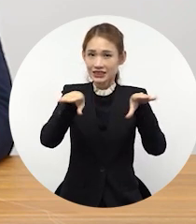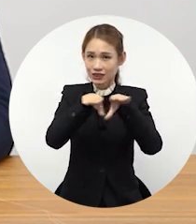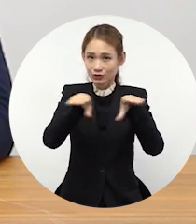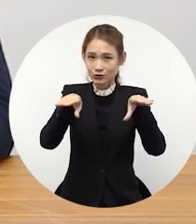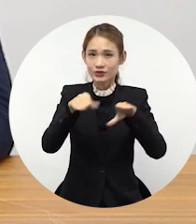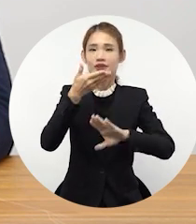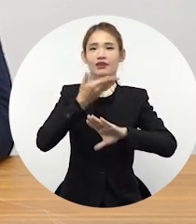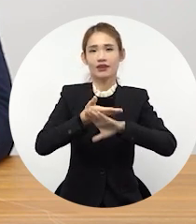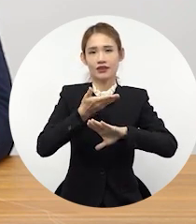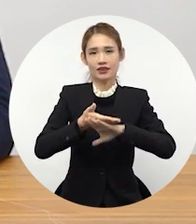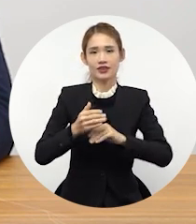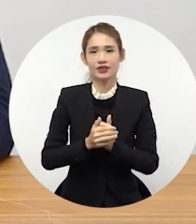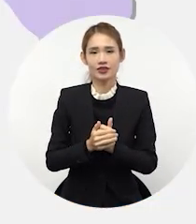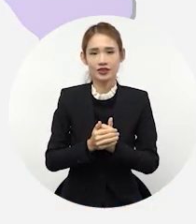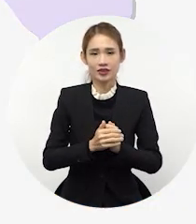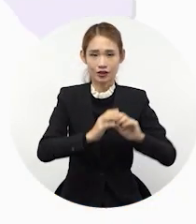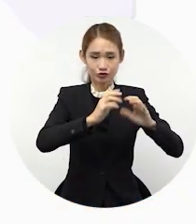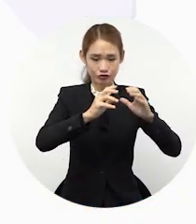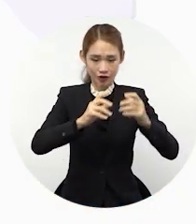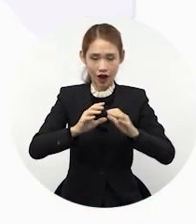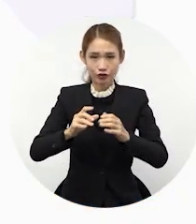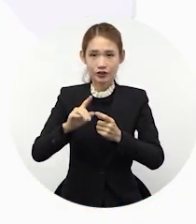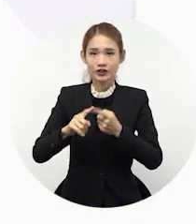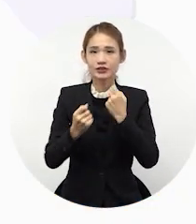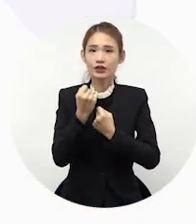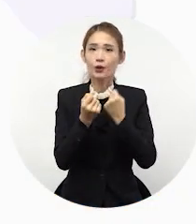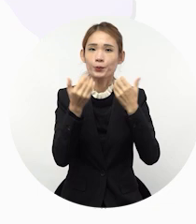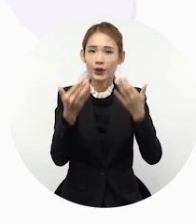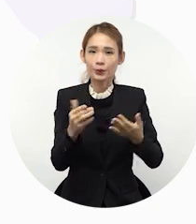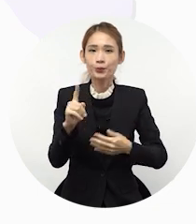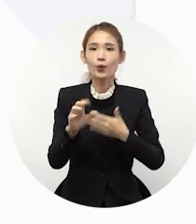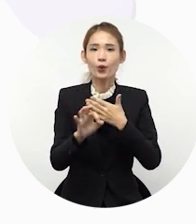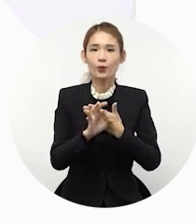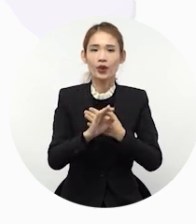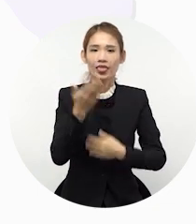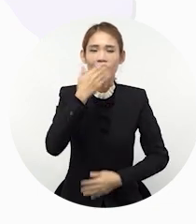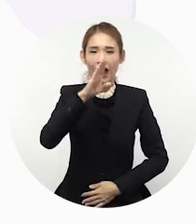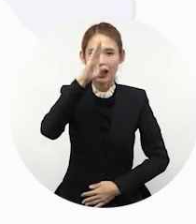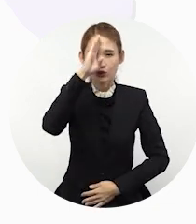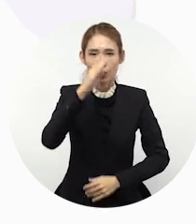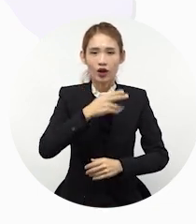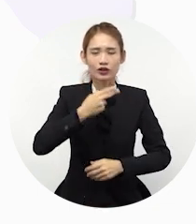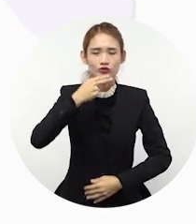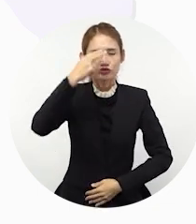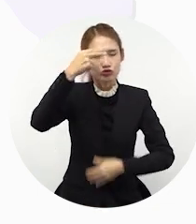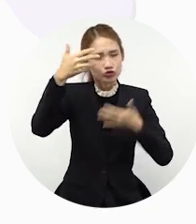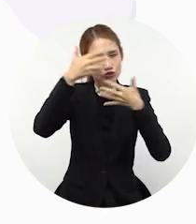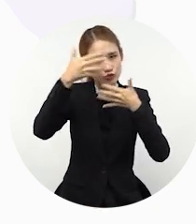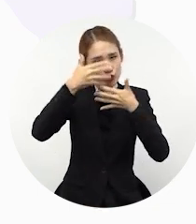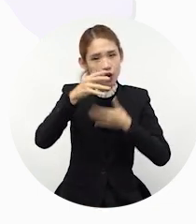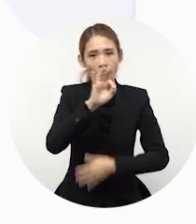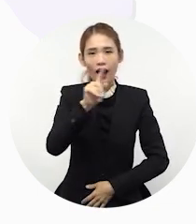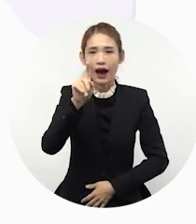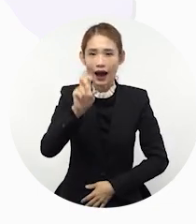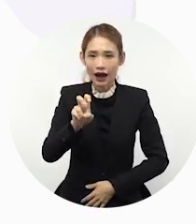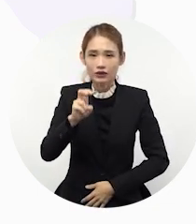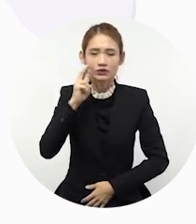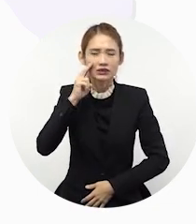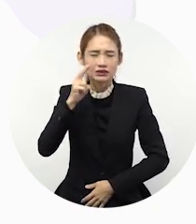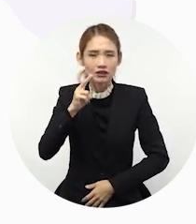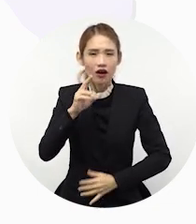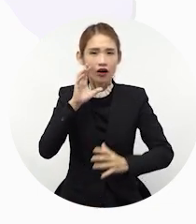만드는 기준점이 다르기 때문이에요. 이게 이런 국가들에서 앞에 말씀드렸던 이런 국가들에선 당뇨나 알코올 중독,